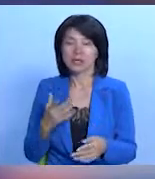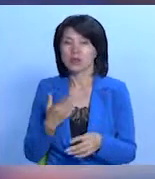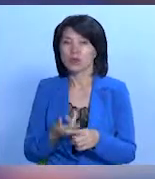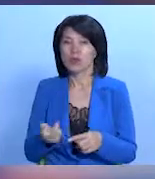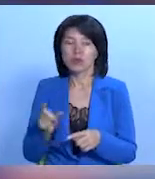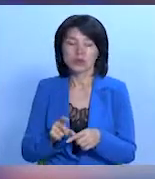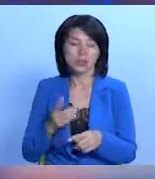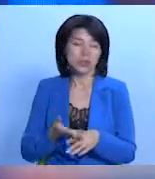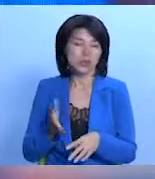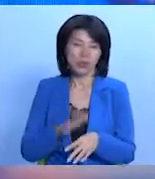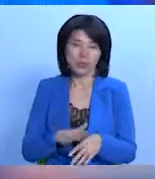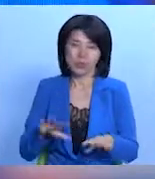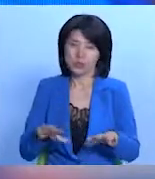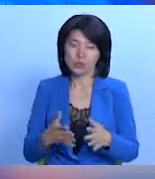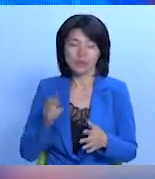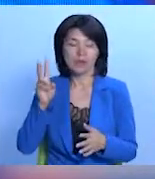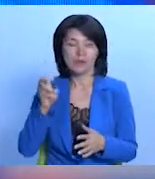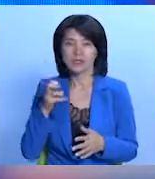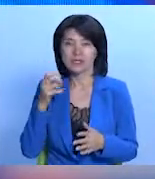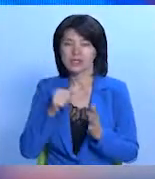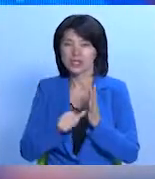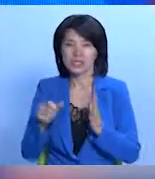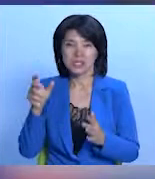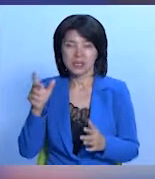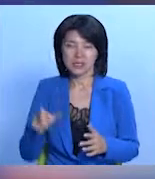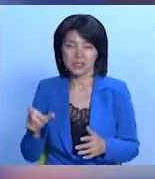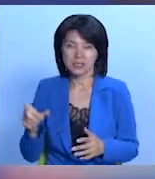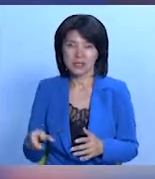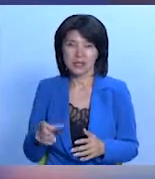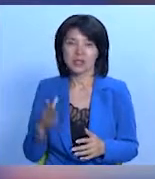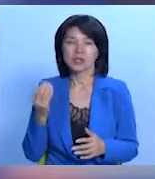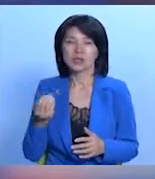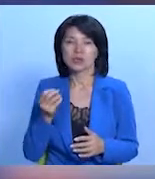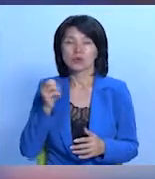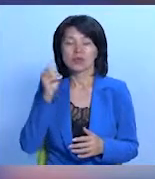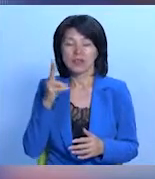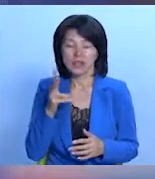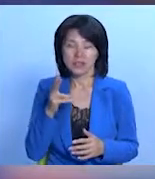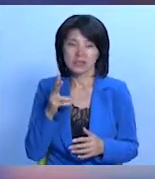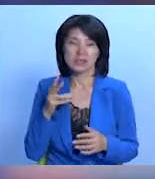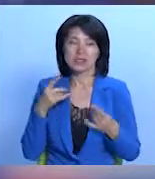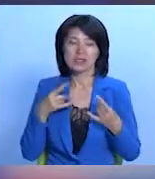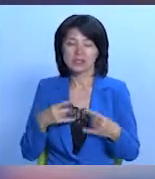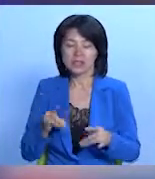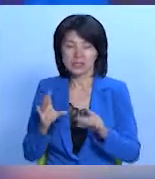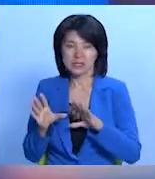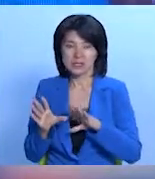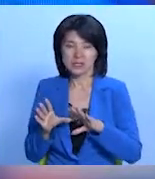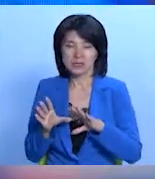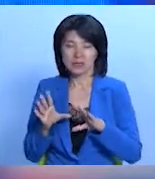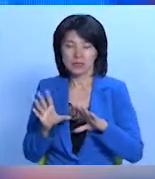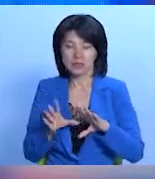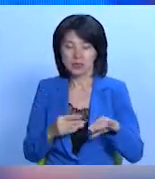жағдайда 260 пациент бар, оның ішінде 12 жүкті және босанғаннан кейінгі